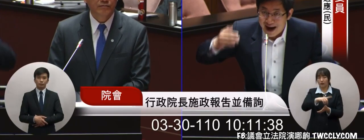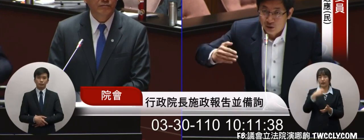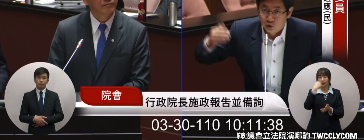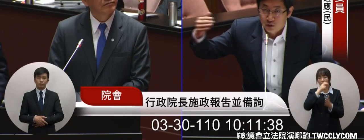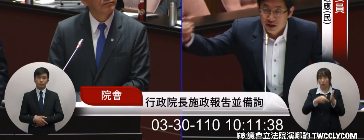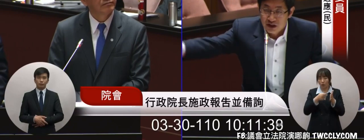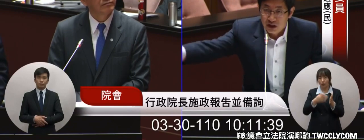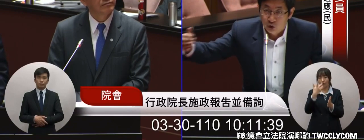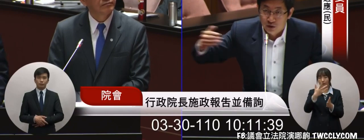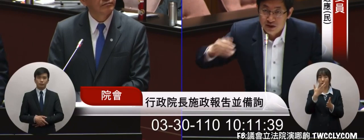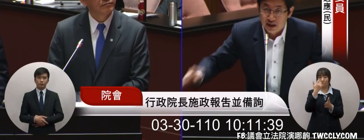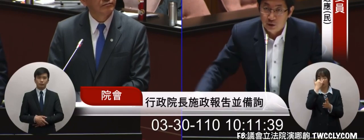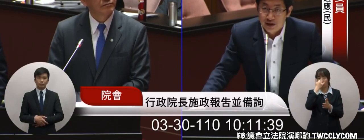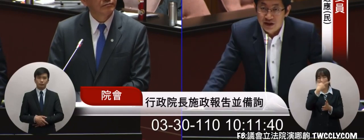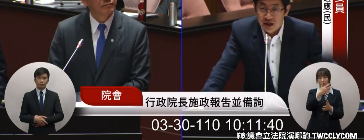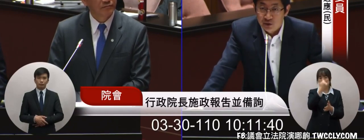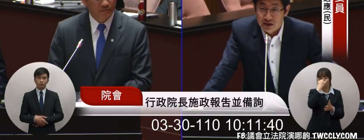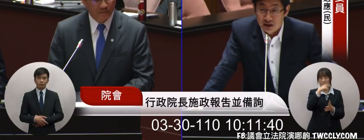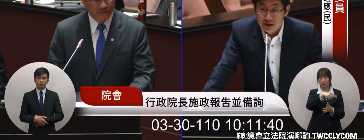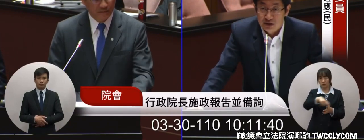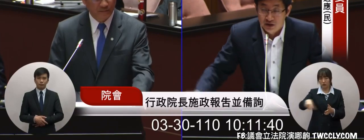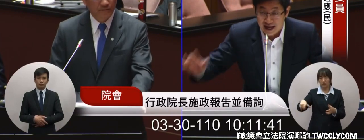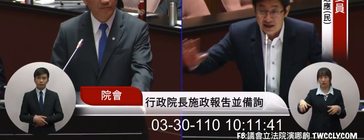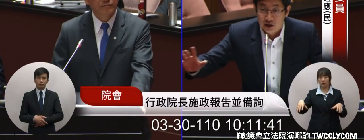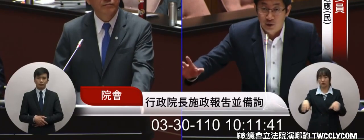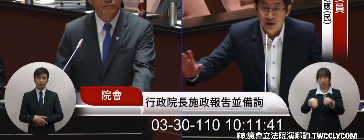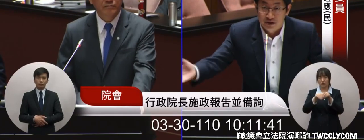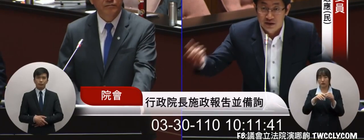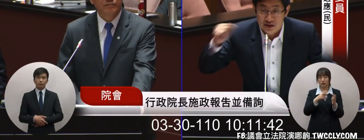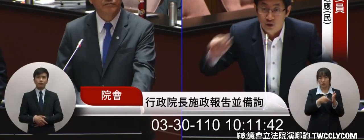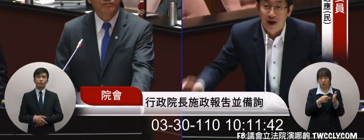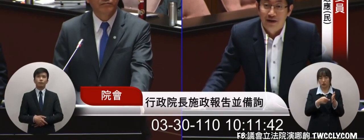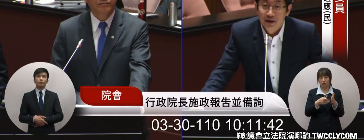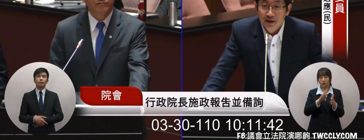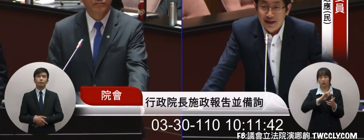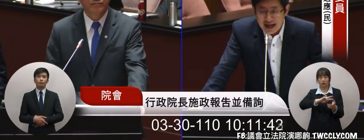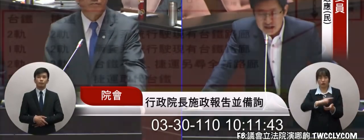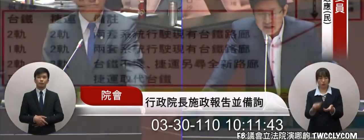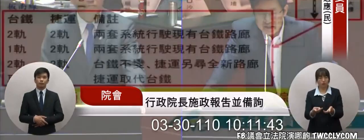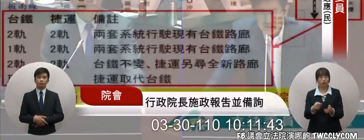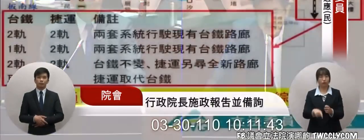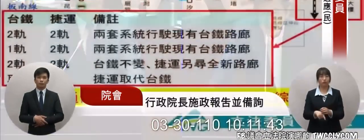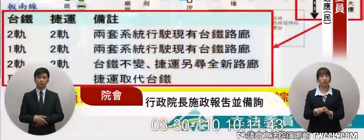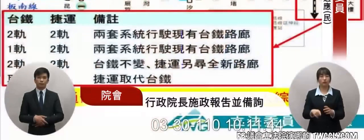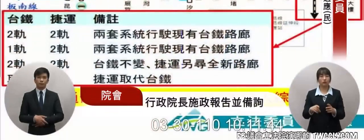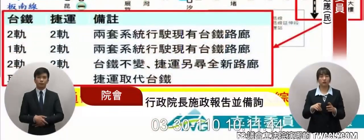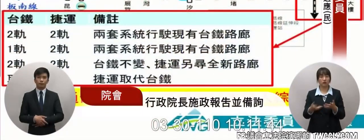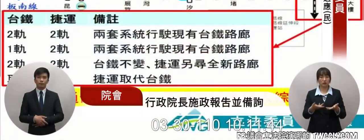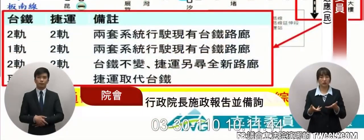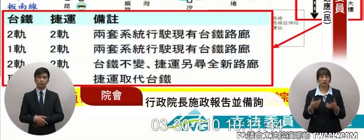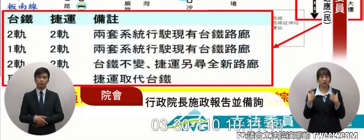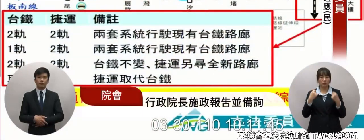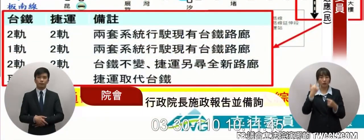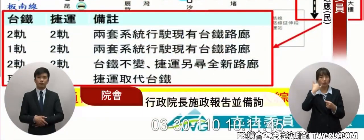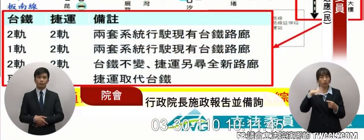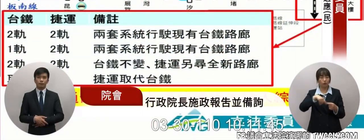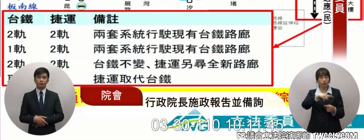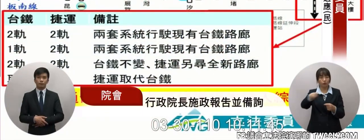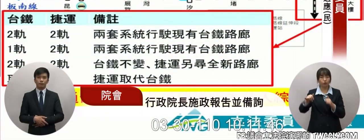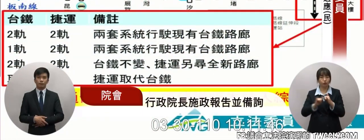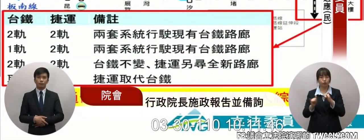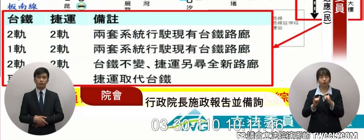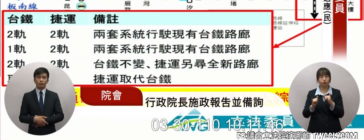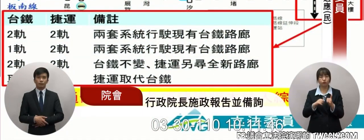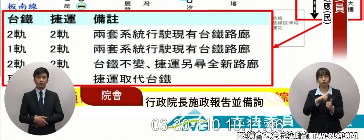鐵巴督跟七督的這一段的捷運就台鐵的軌道整個置換那當然這個事情在我們基隆的當地引起